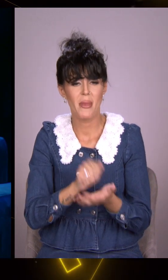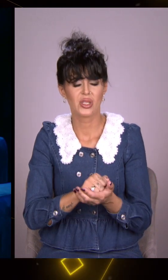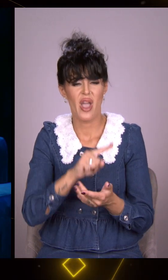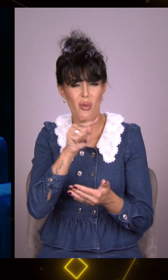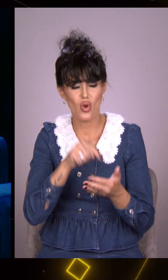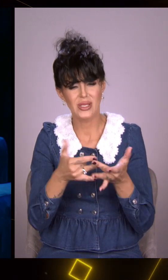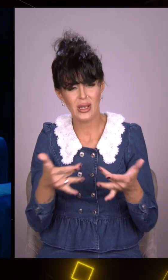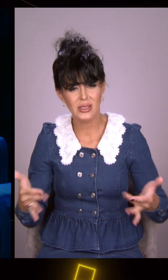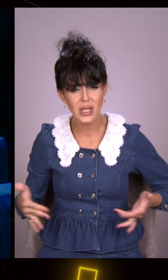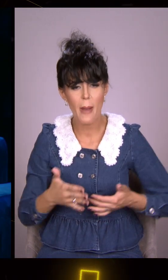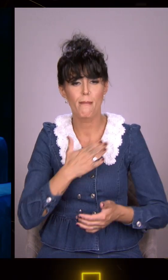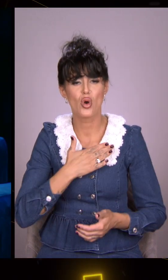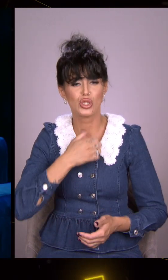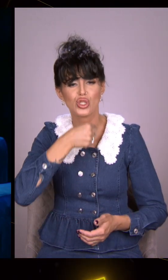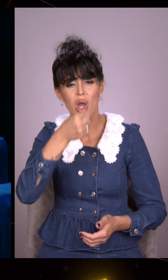старшої дочки.